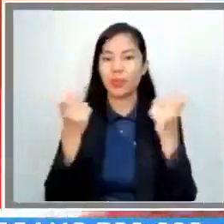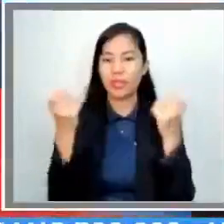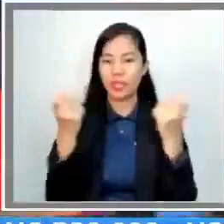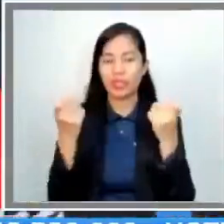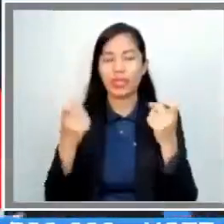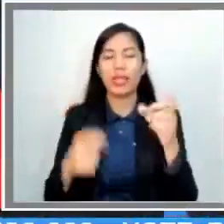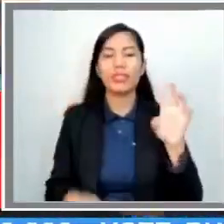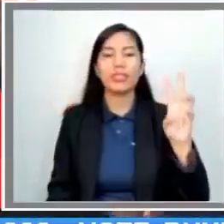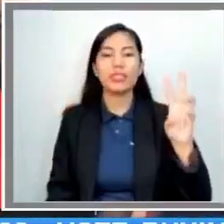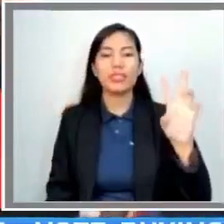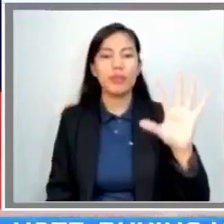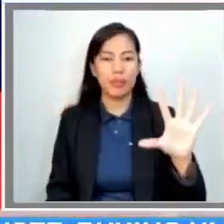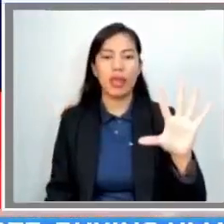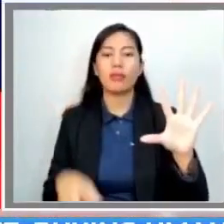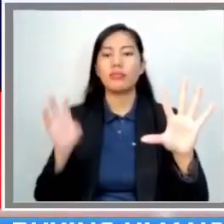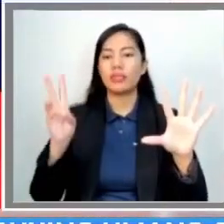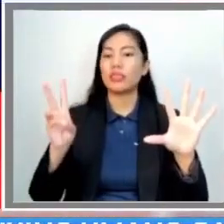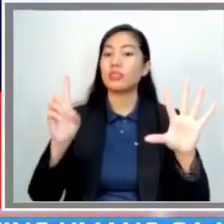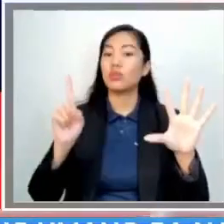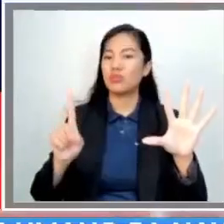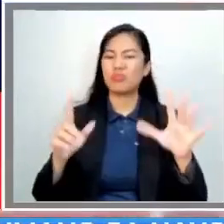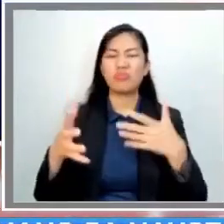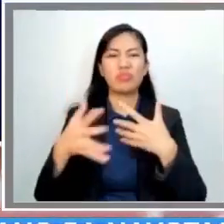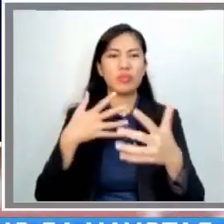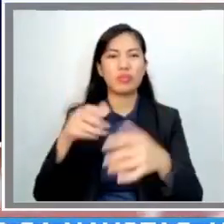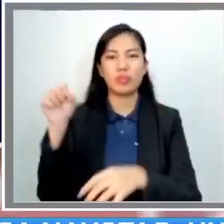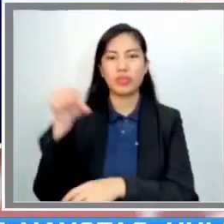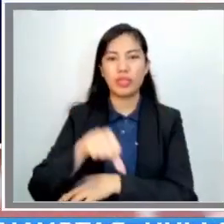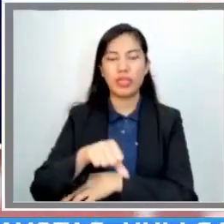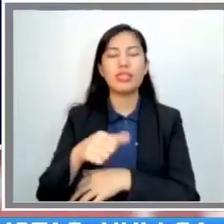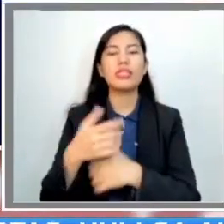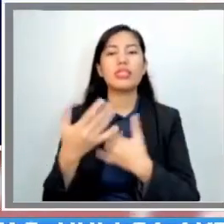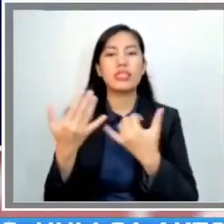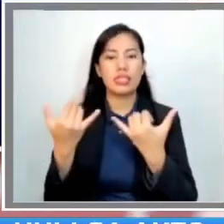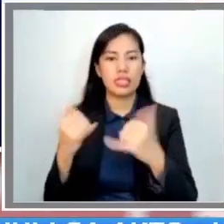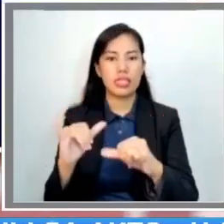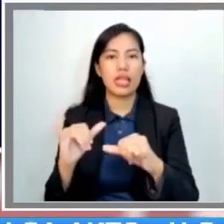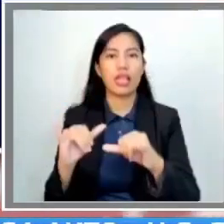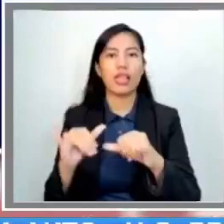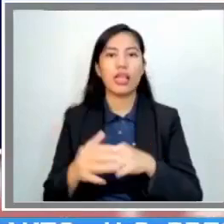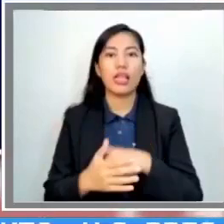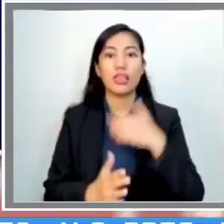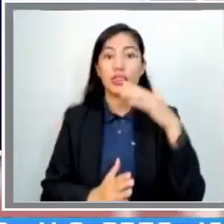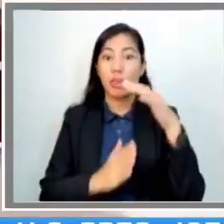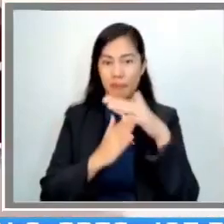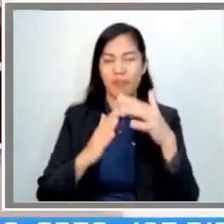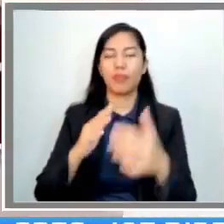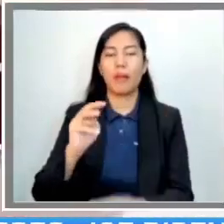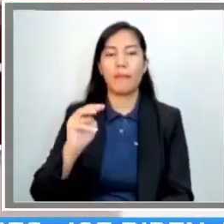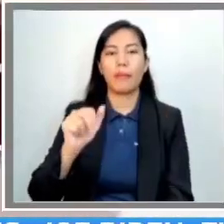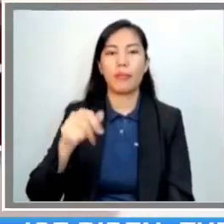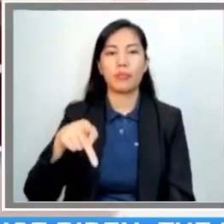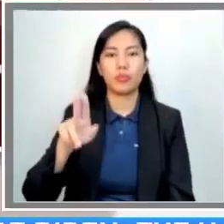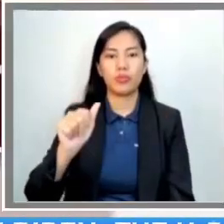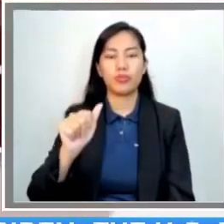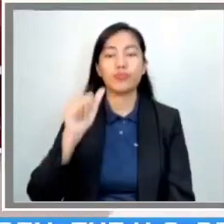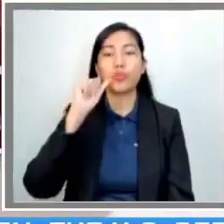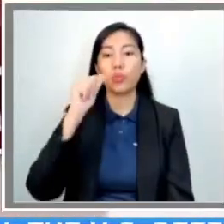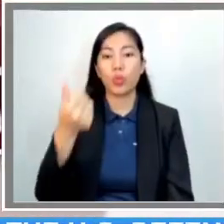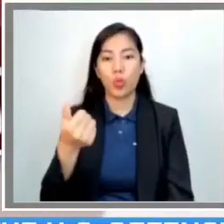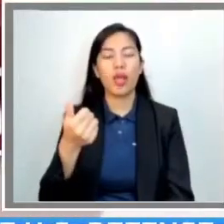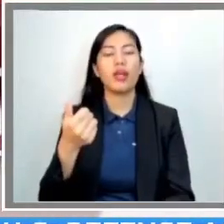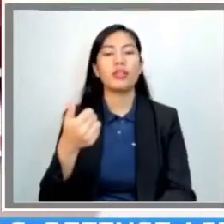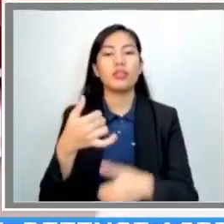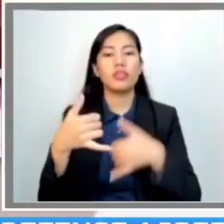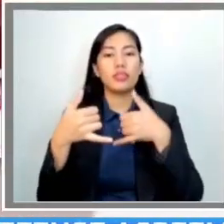65-61. Kahit talo, top seed pa rin ang Cardinals ngayong season. Bukas magtatapat ang Arellano Chiefs at